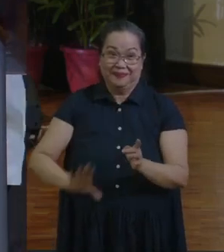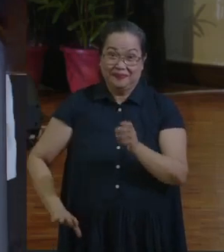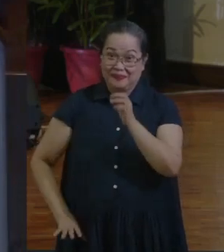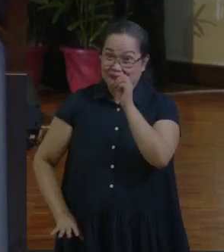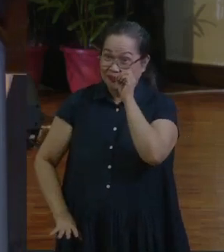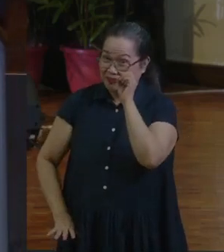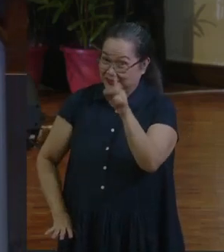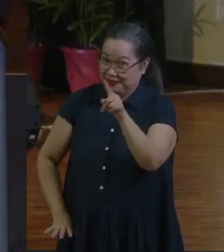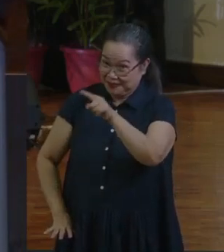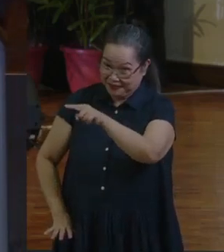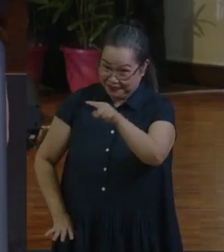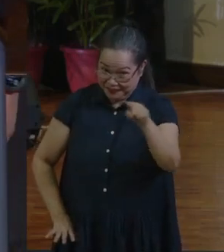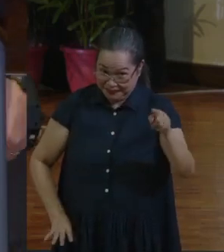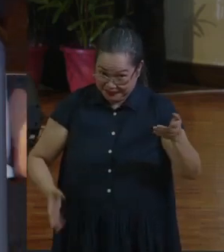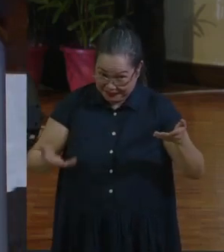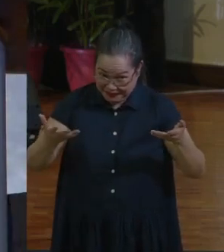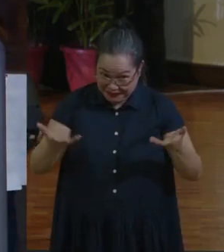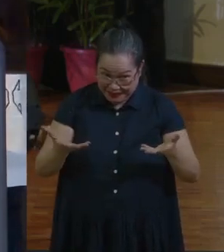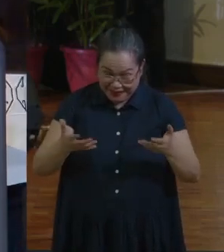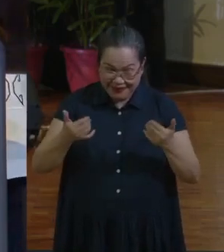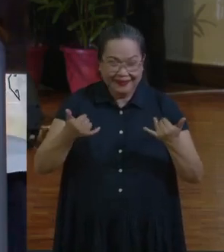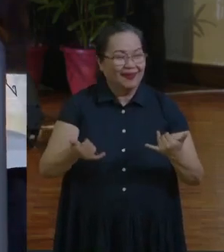ay naririto ngayon